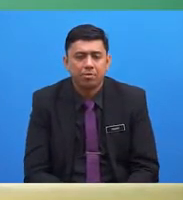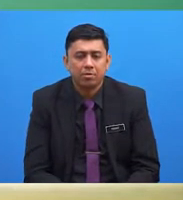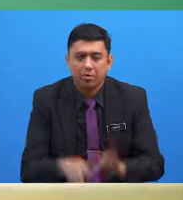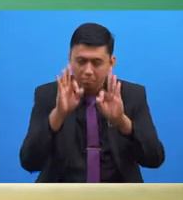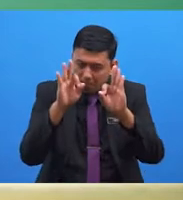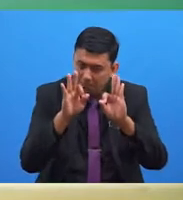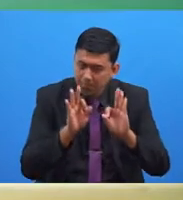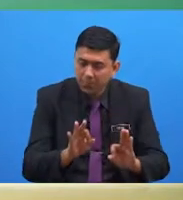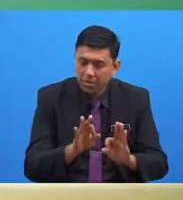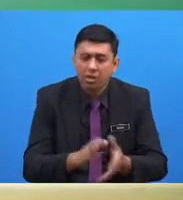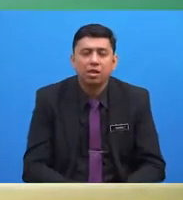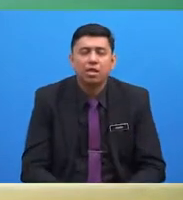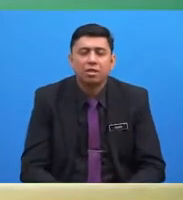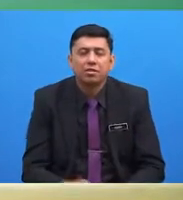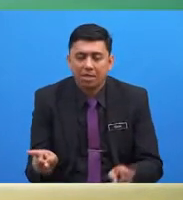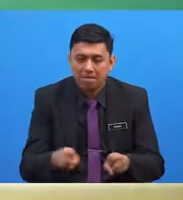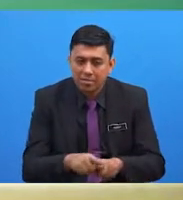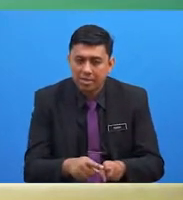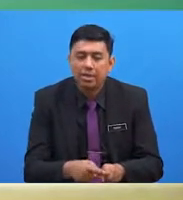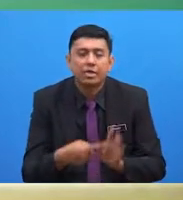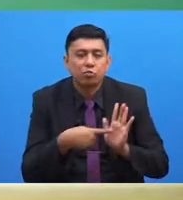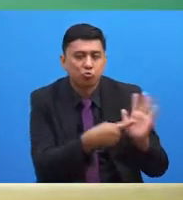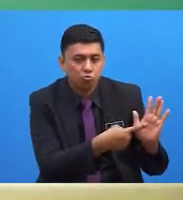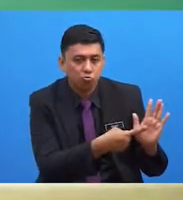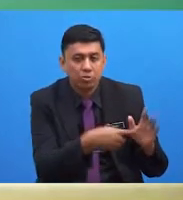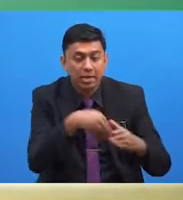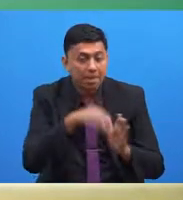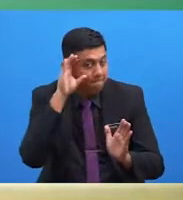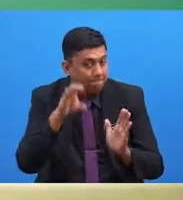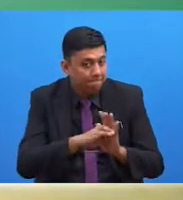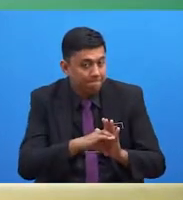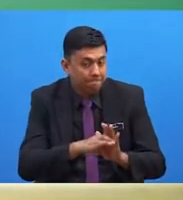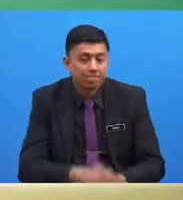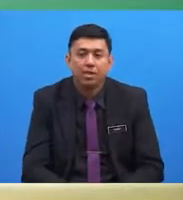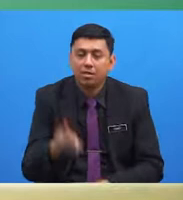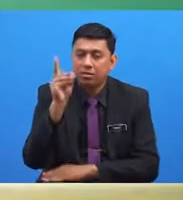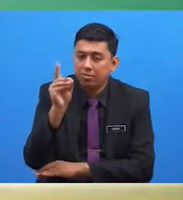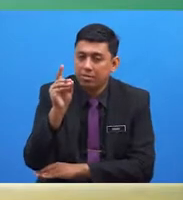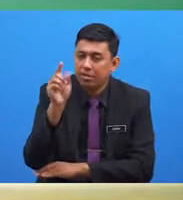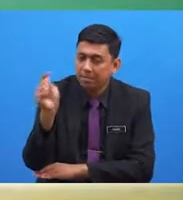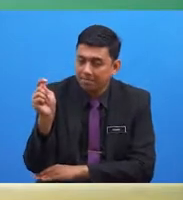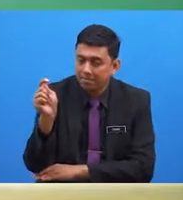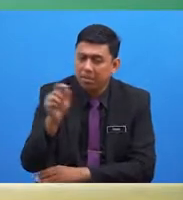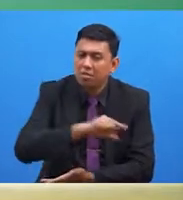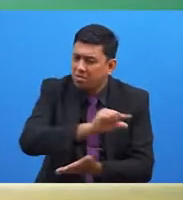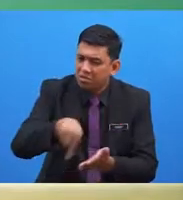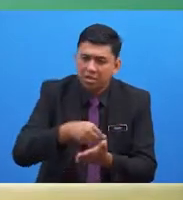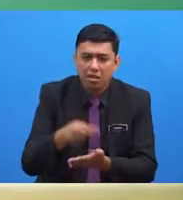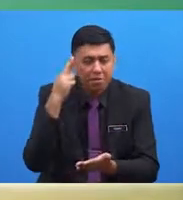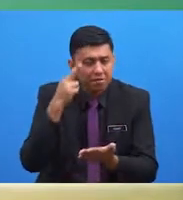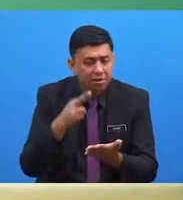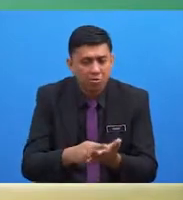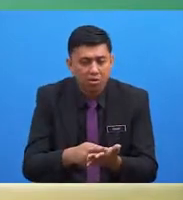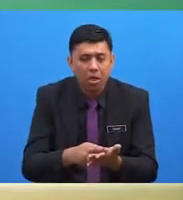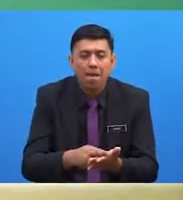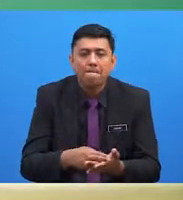Format akaun semasa perkongsi adalah seperti yang ditunjukkan, iaitu di bahagian debit merekod segala maklumat belanja